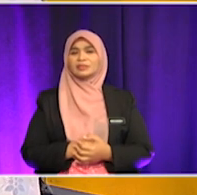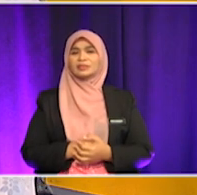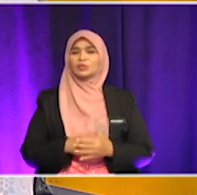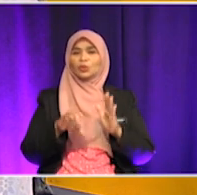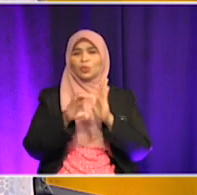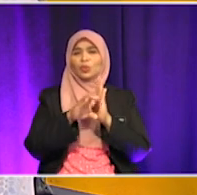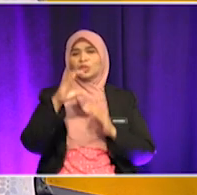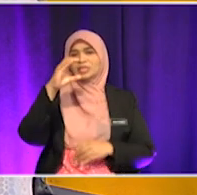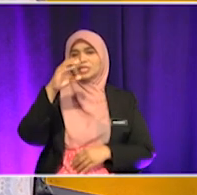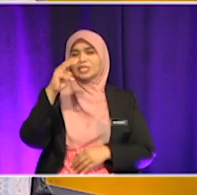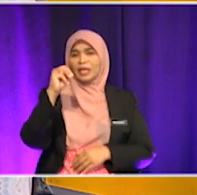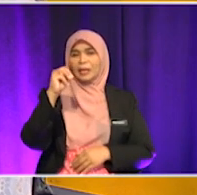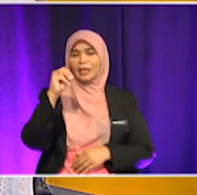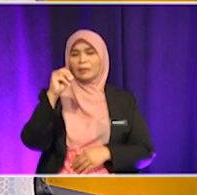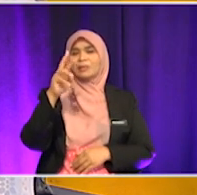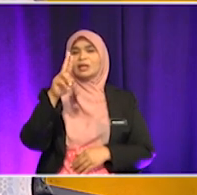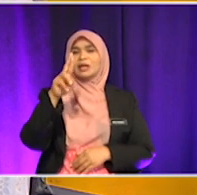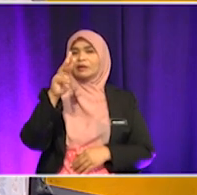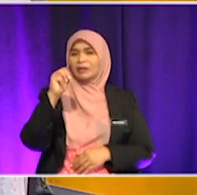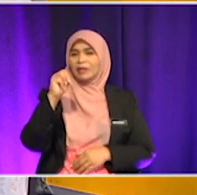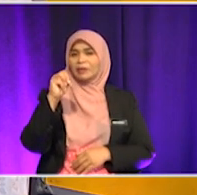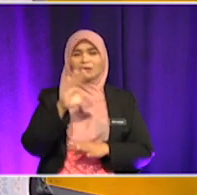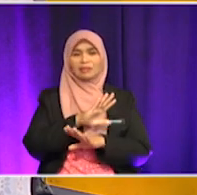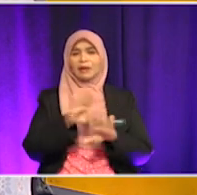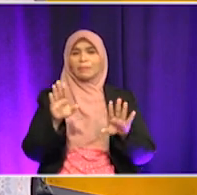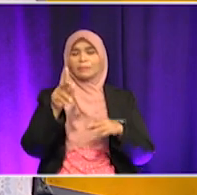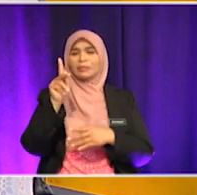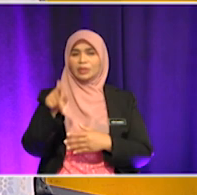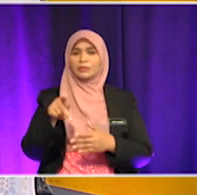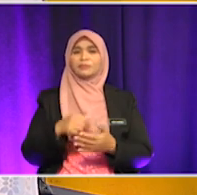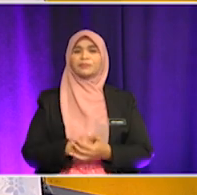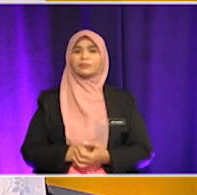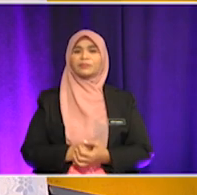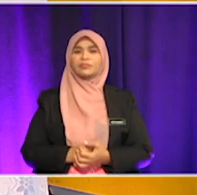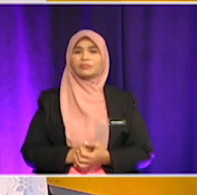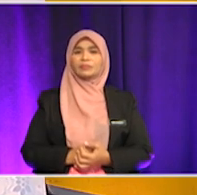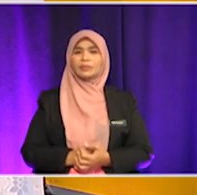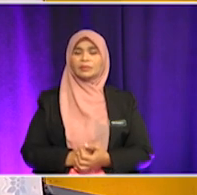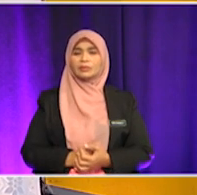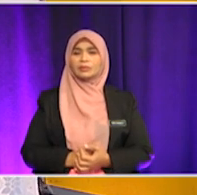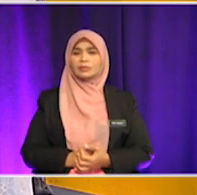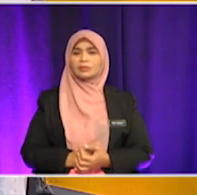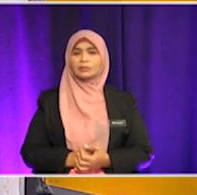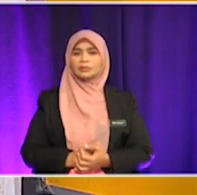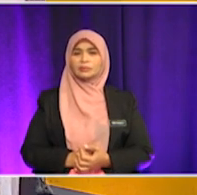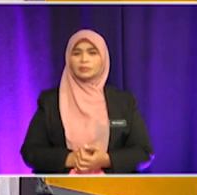unit meter. Itu semua kita tak perlukan. Kita hanya bentukkan Z bersamaan dengan 5.9X